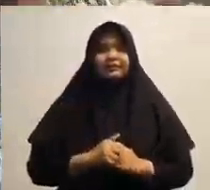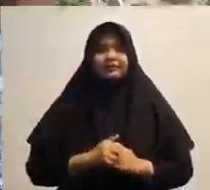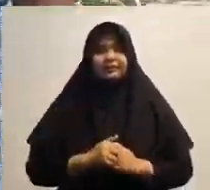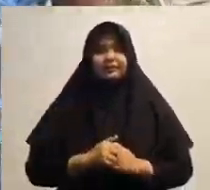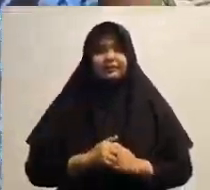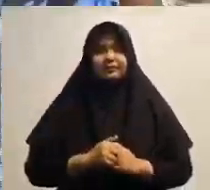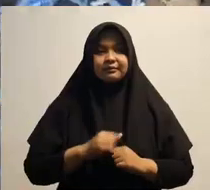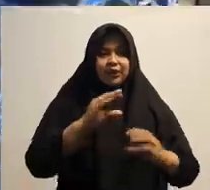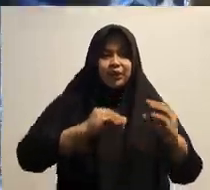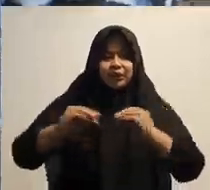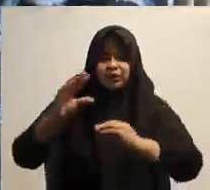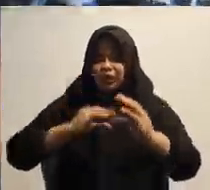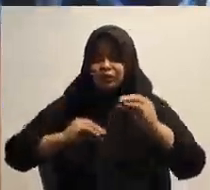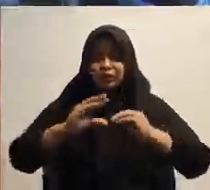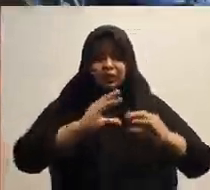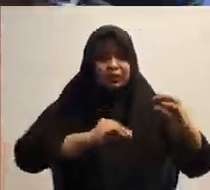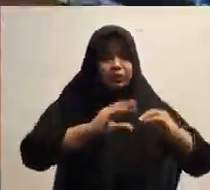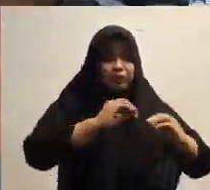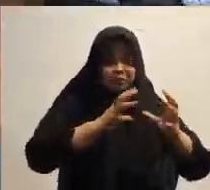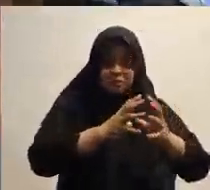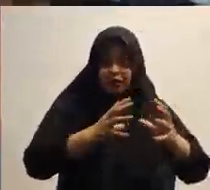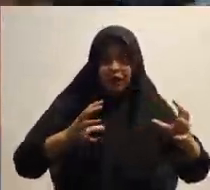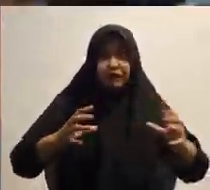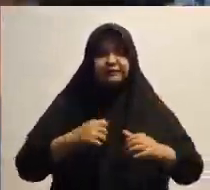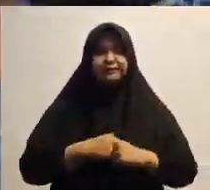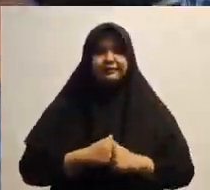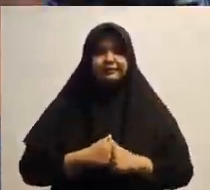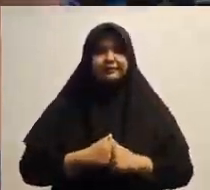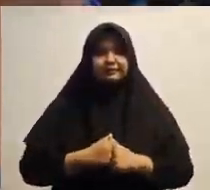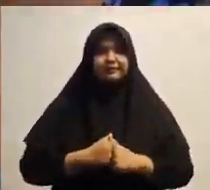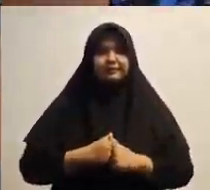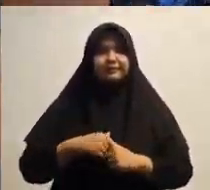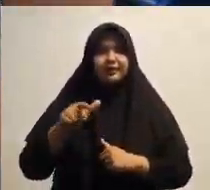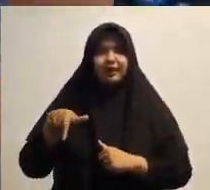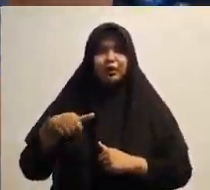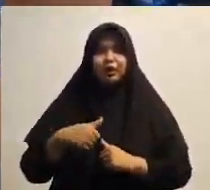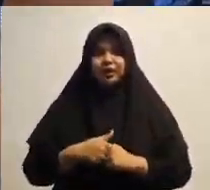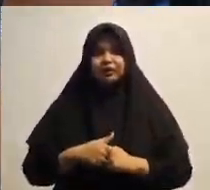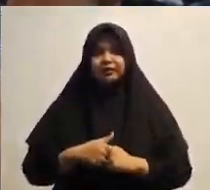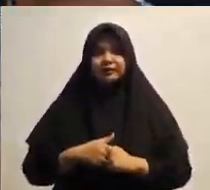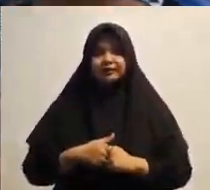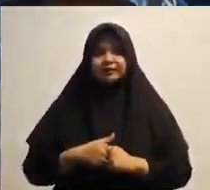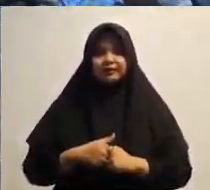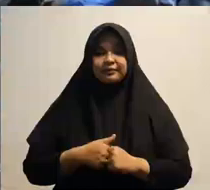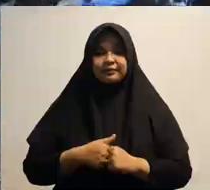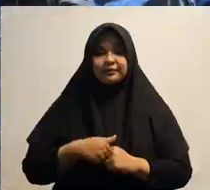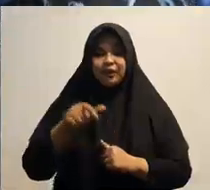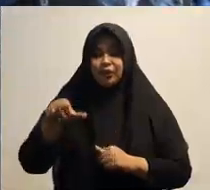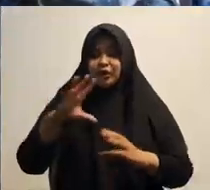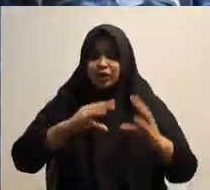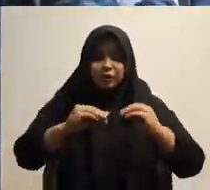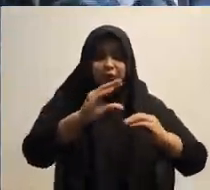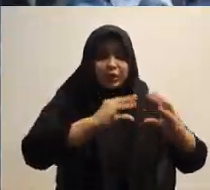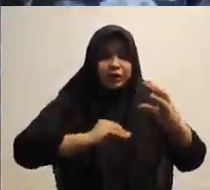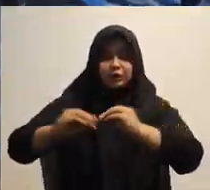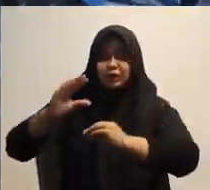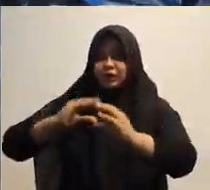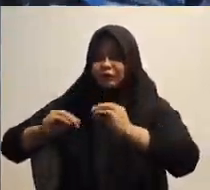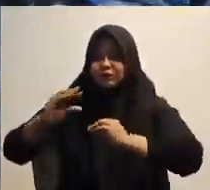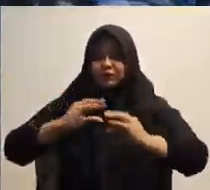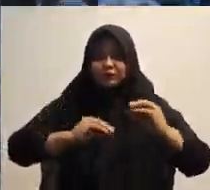Ya, kambingnya di mana, Pak? Itu? Ada berapa kambing sekarang, Pak? Itu sekarang kita